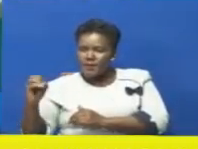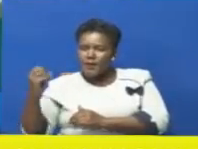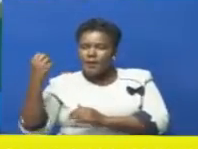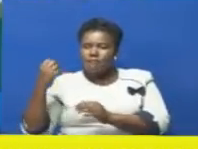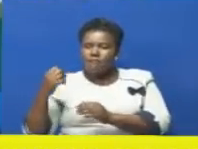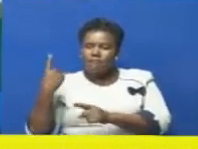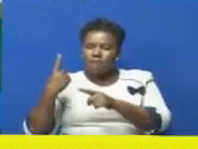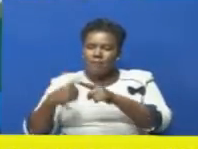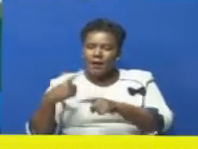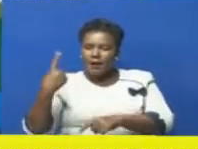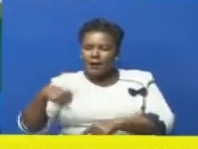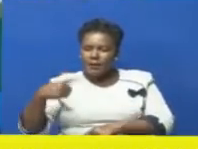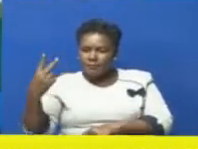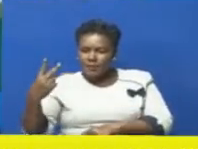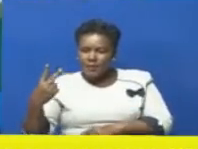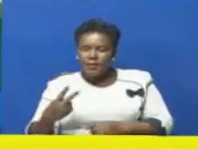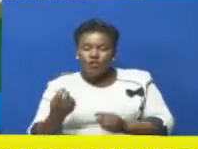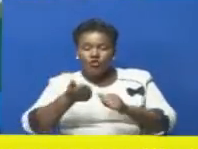Dodoma